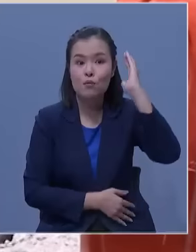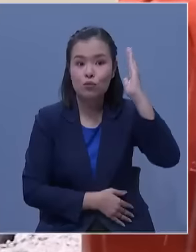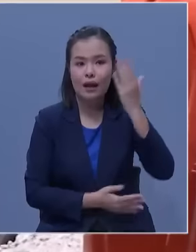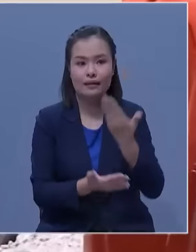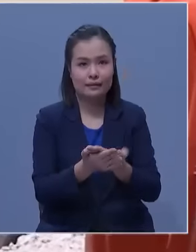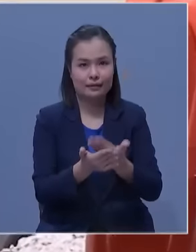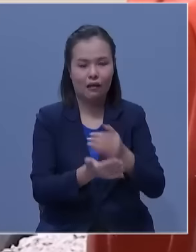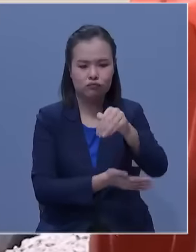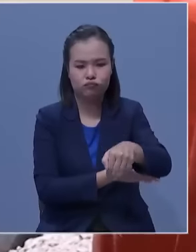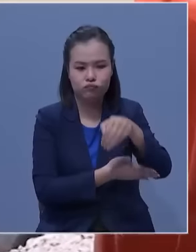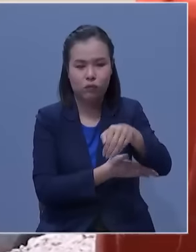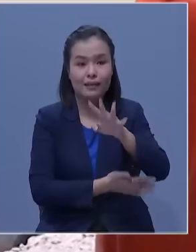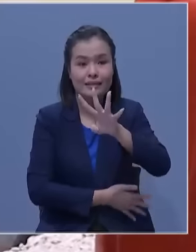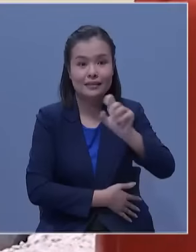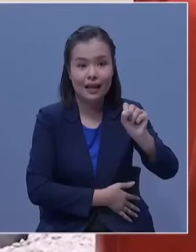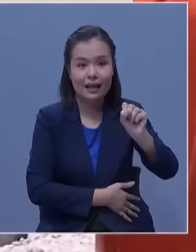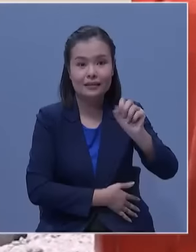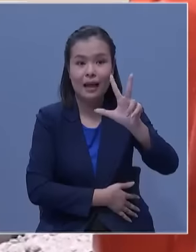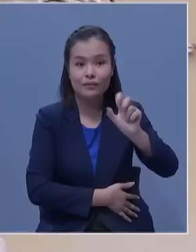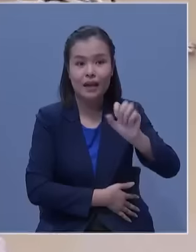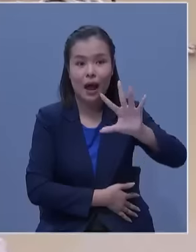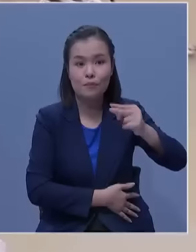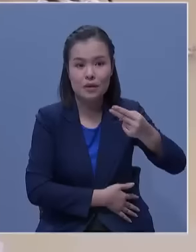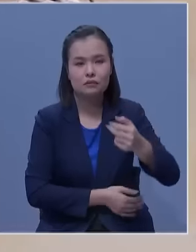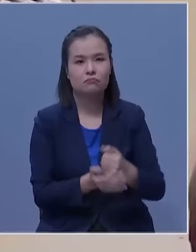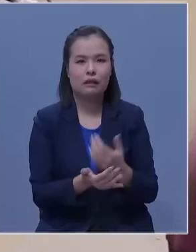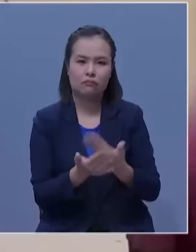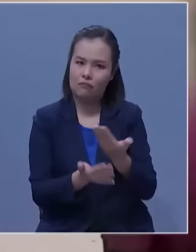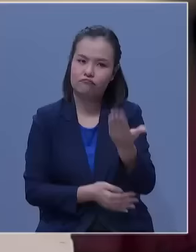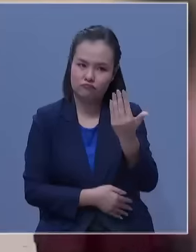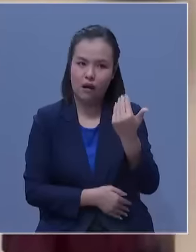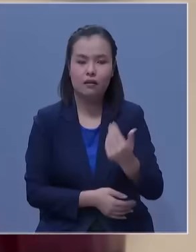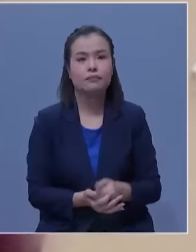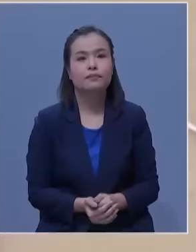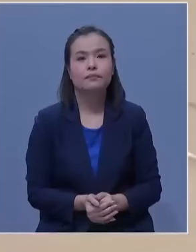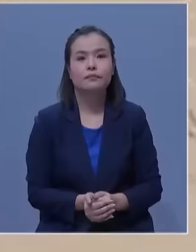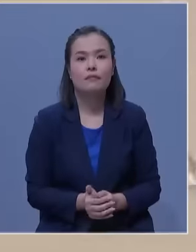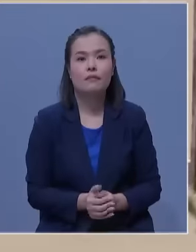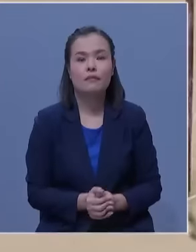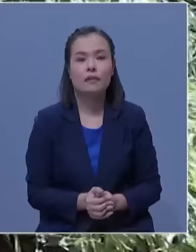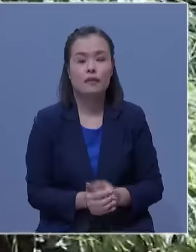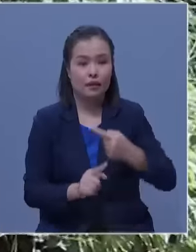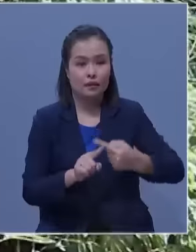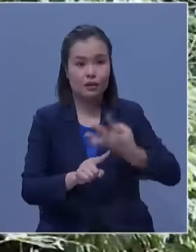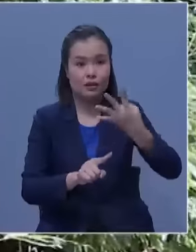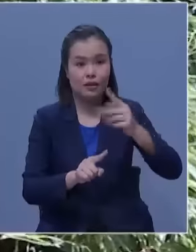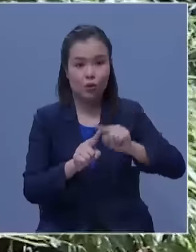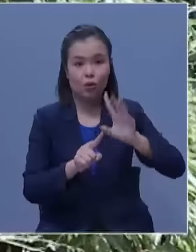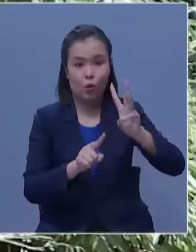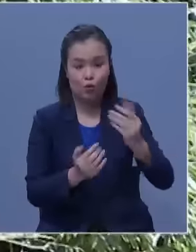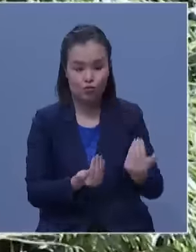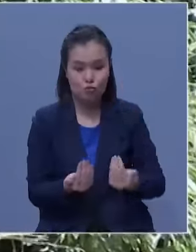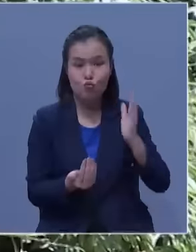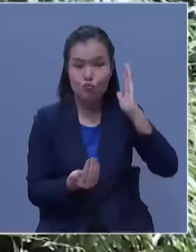ายเงินค่าขุดบ่อน้ำคืนให้จำนวน 350,000 บาทตามที่เรียกร้องนะครับจนกระทั่งวันที่6เมษายนลูกช